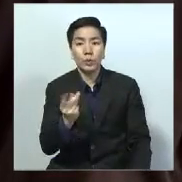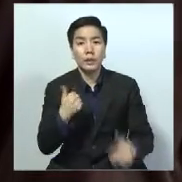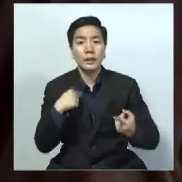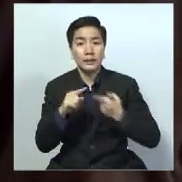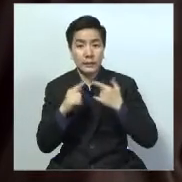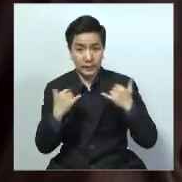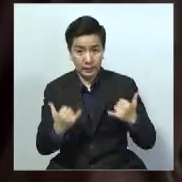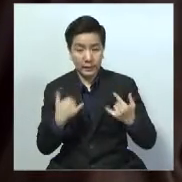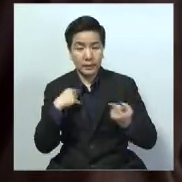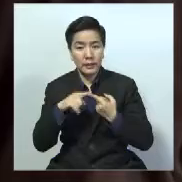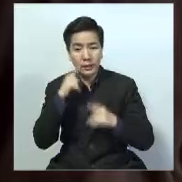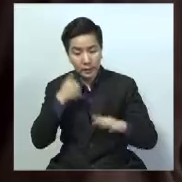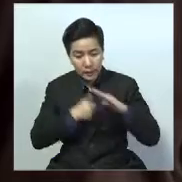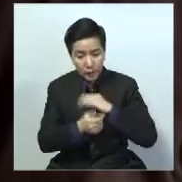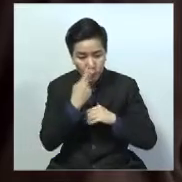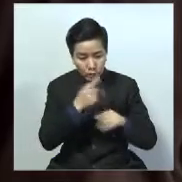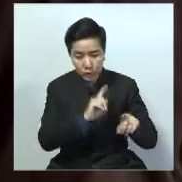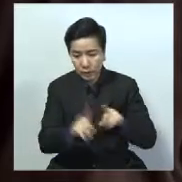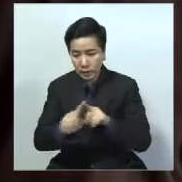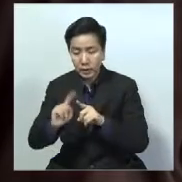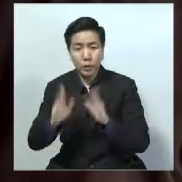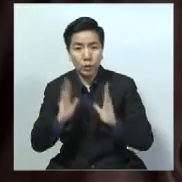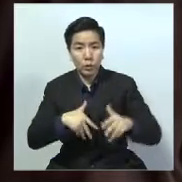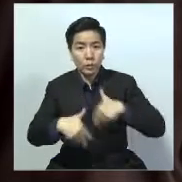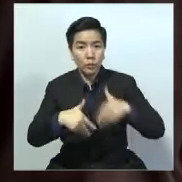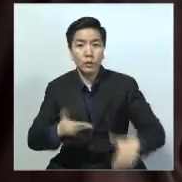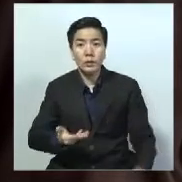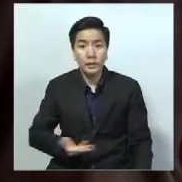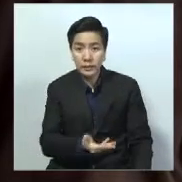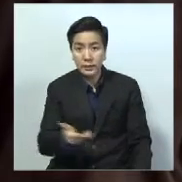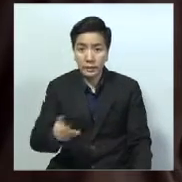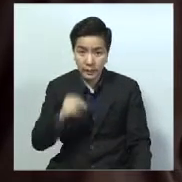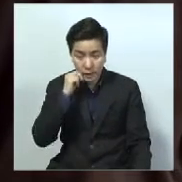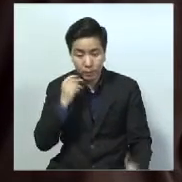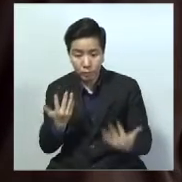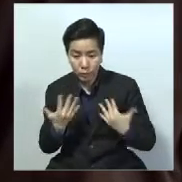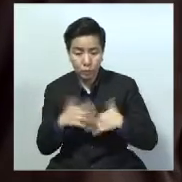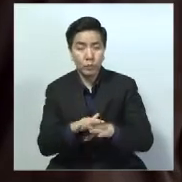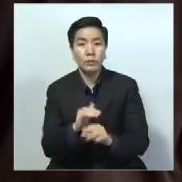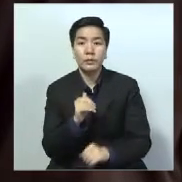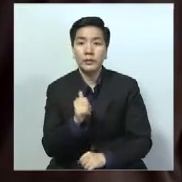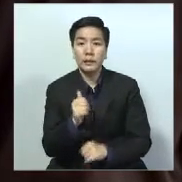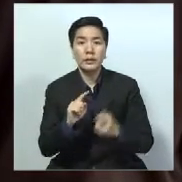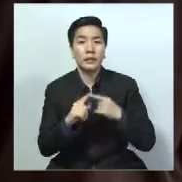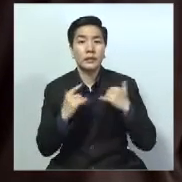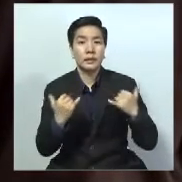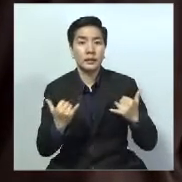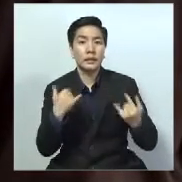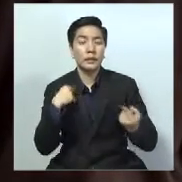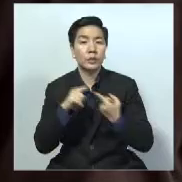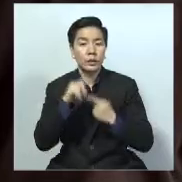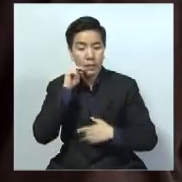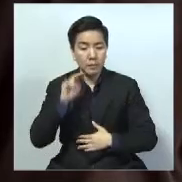ซึ่งในการลงพื้นที่ในครั้งนี้นะครับราษฎรกลุ่มผู้ใช้น้ำก็ให้ความร่วมมือเป็นอย่างดีนะครับเกี่ยวกับการ